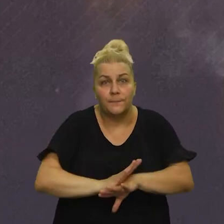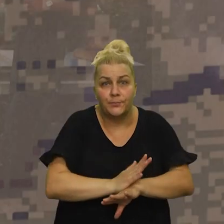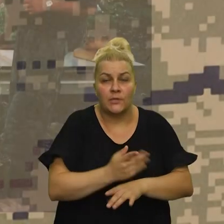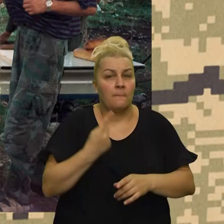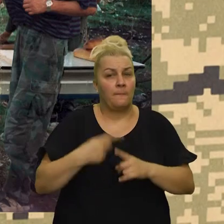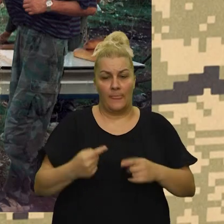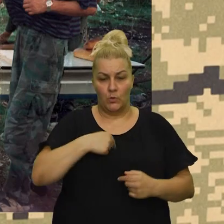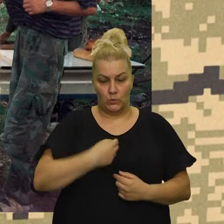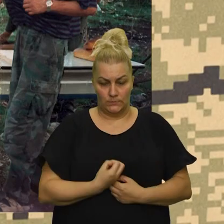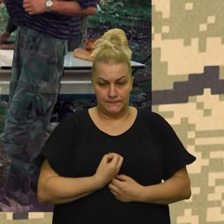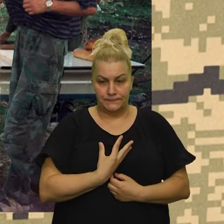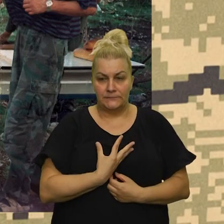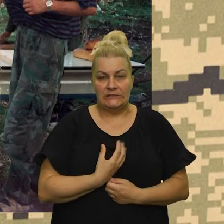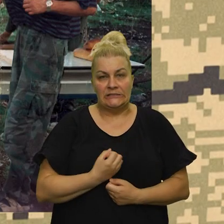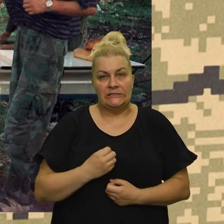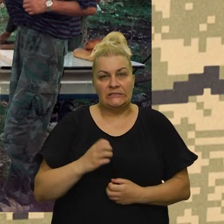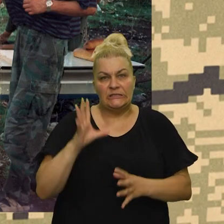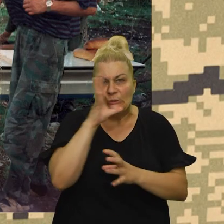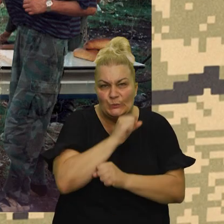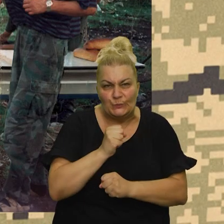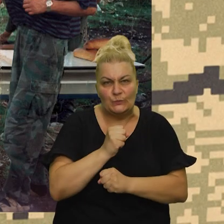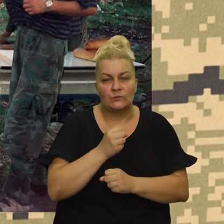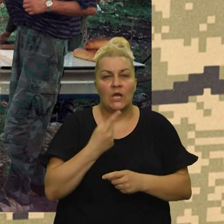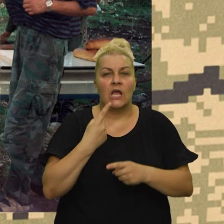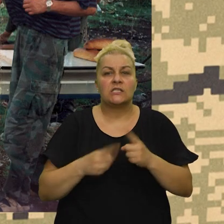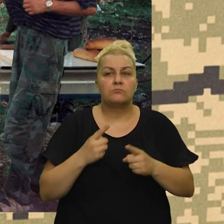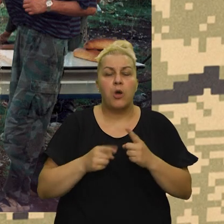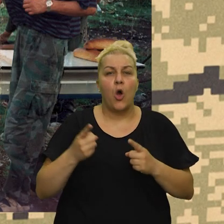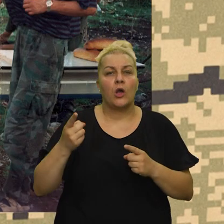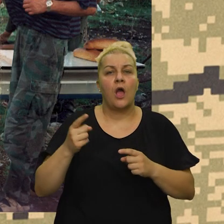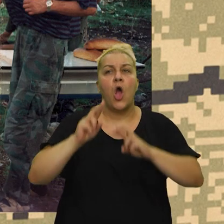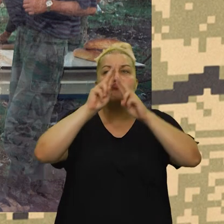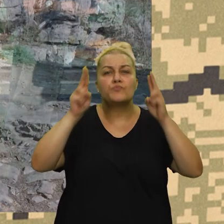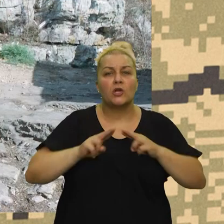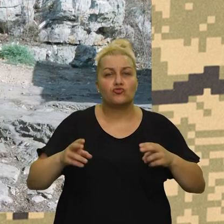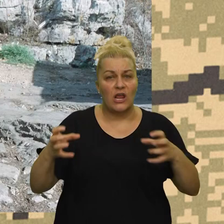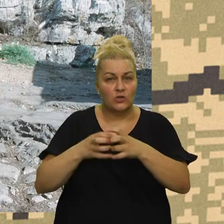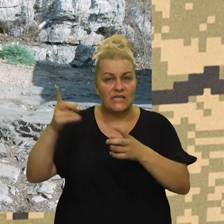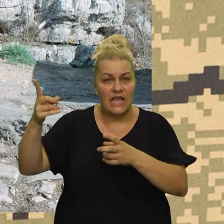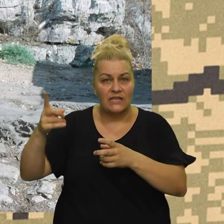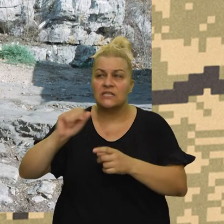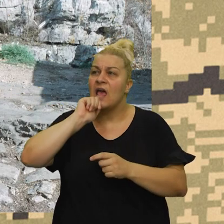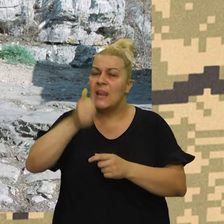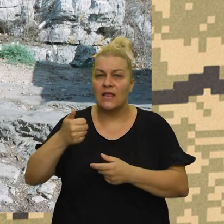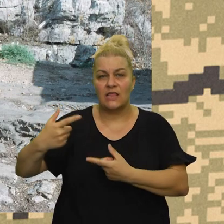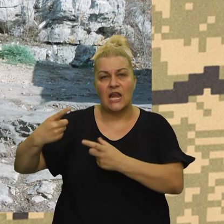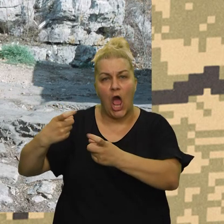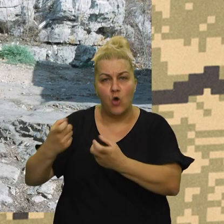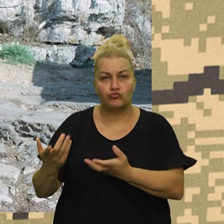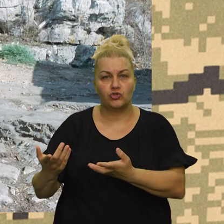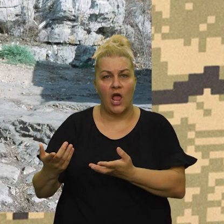gnjev, recimo, kad ti međunarodna zajednica brani da se možeš naoružat, ti nemaš naoružanja, ideš